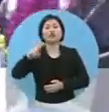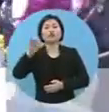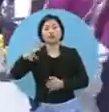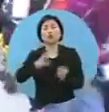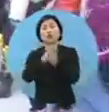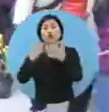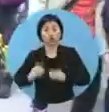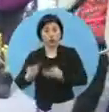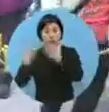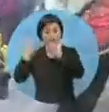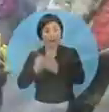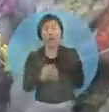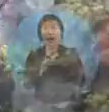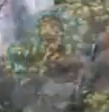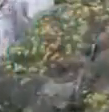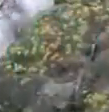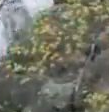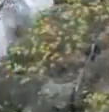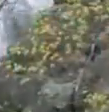열립니다.